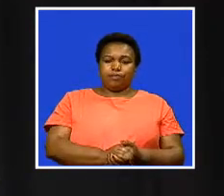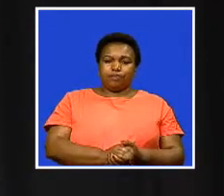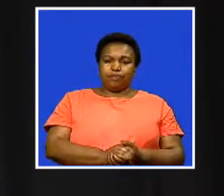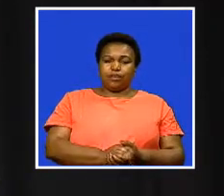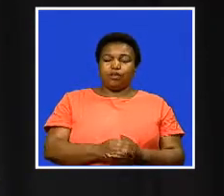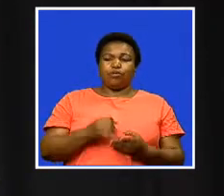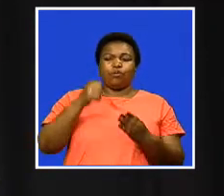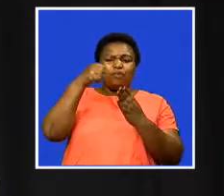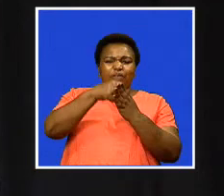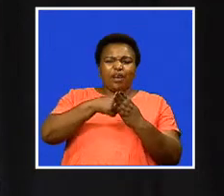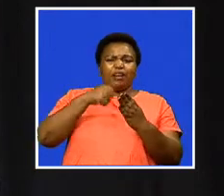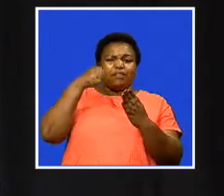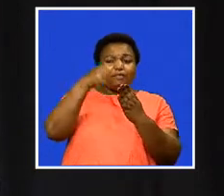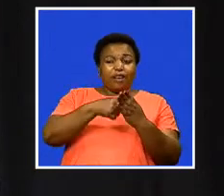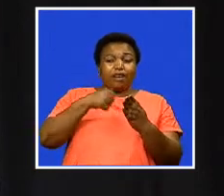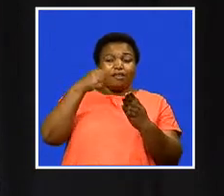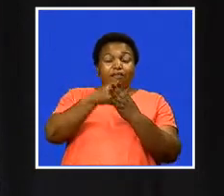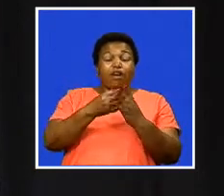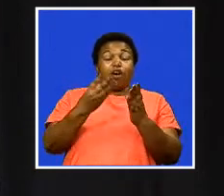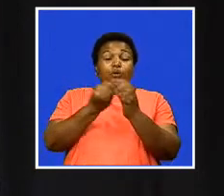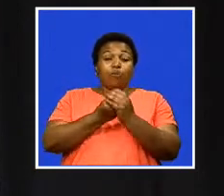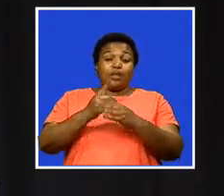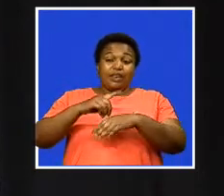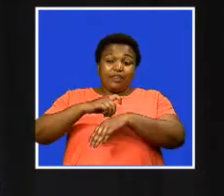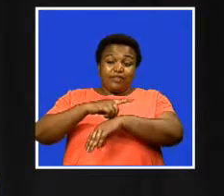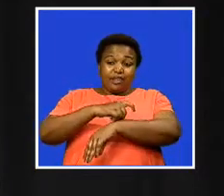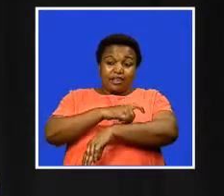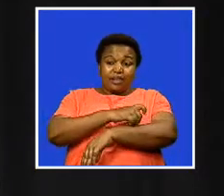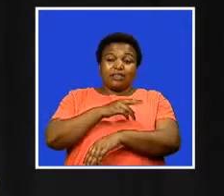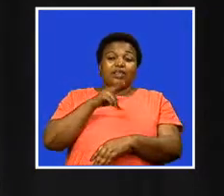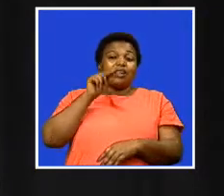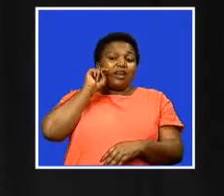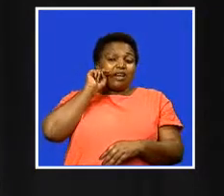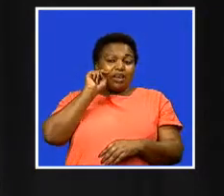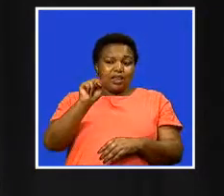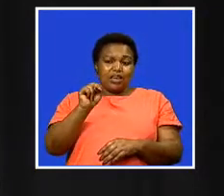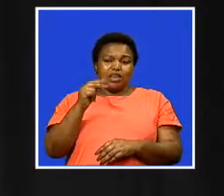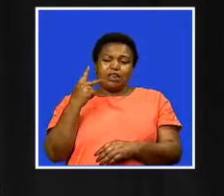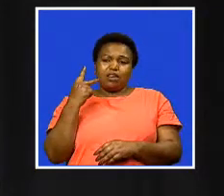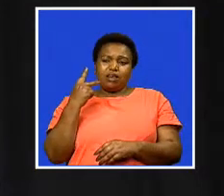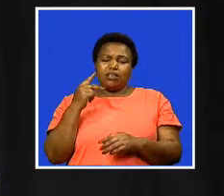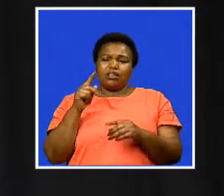kulwa nevirus kufuna ukuthi kube nevaccine kube negoma